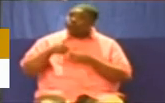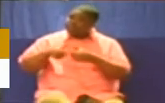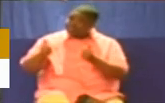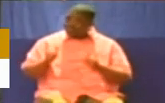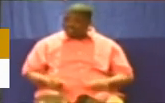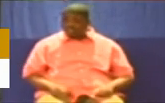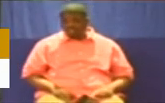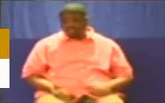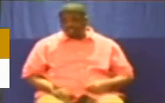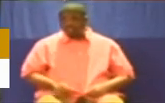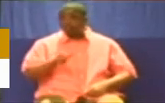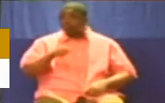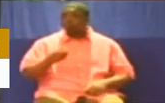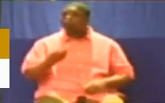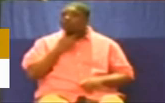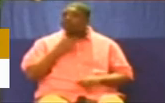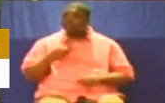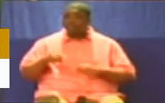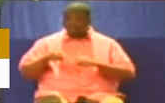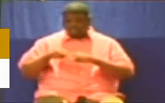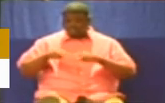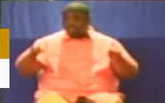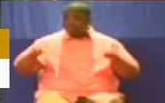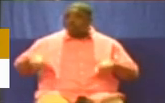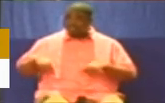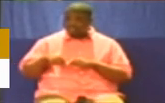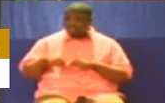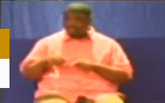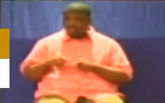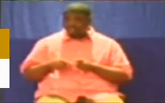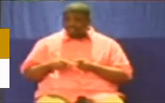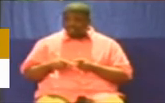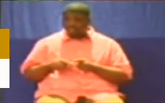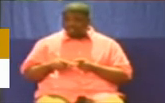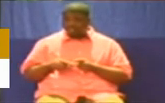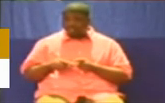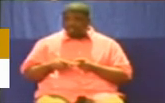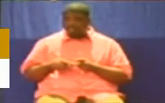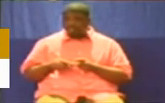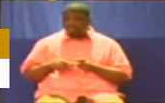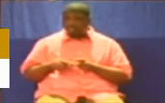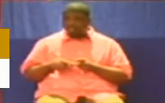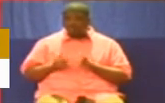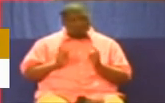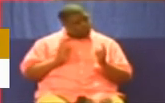Kwa naye kwa makiwanja. basi mweneni